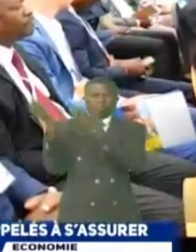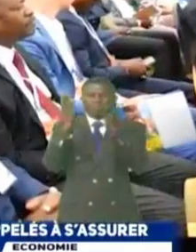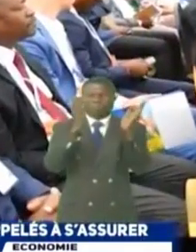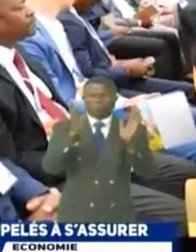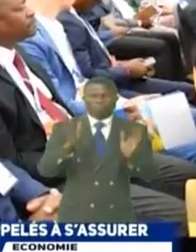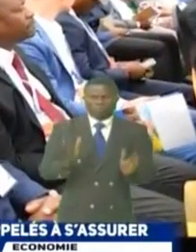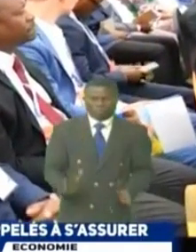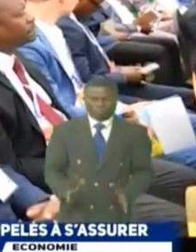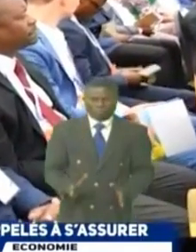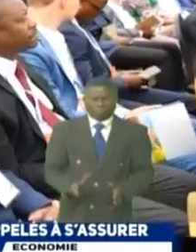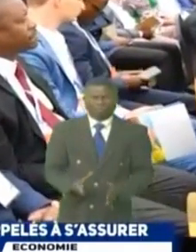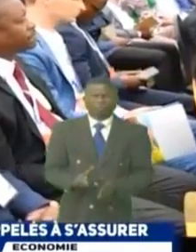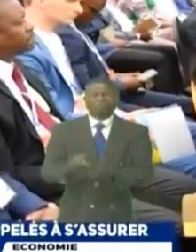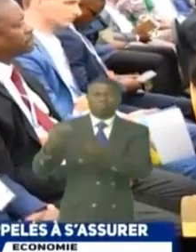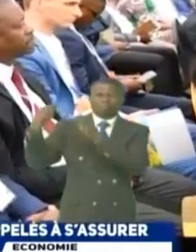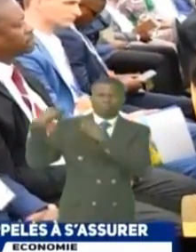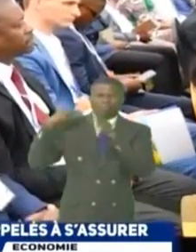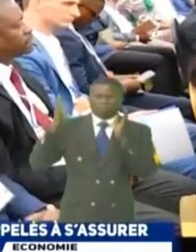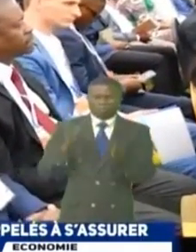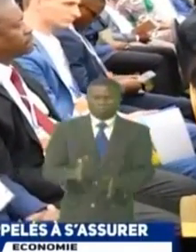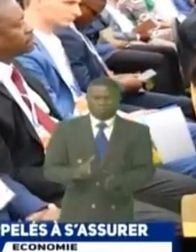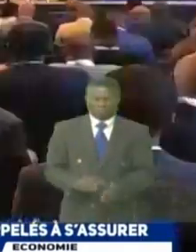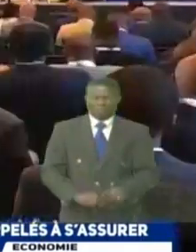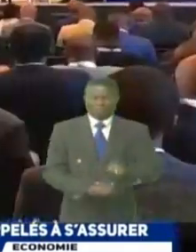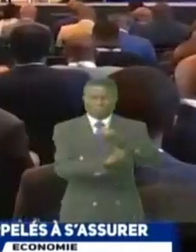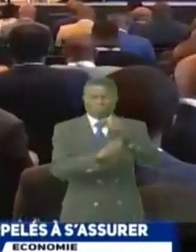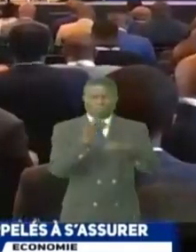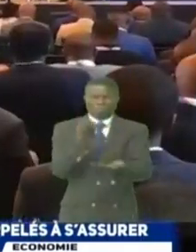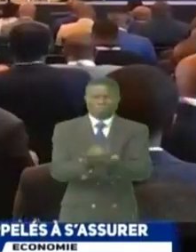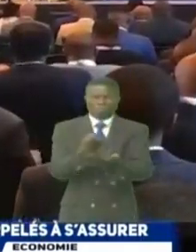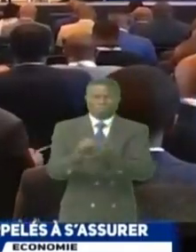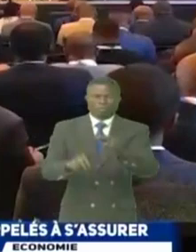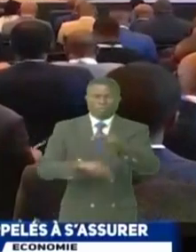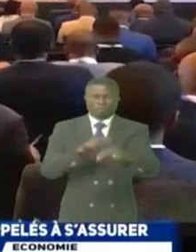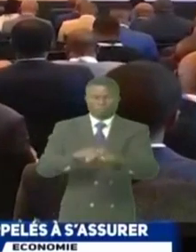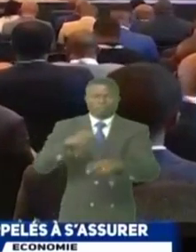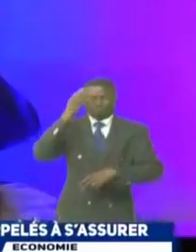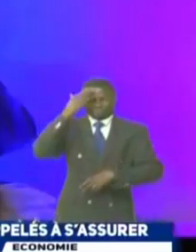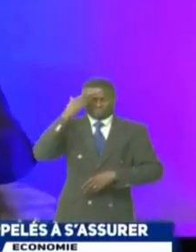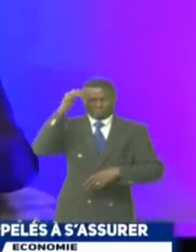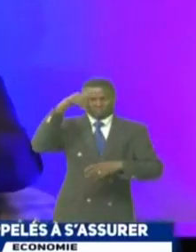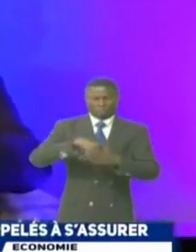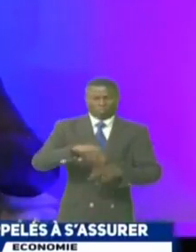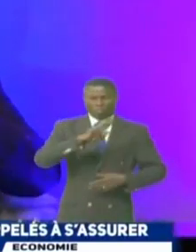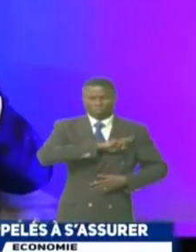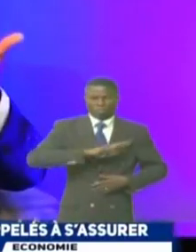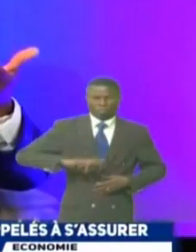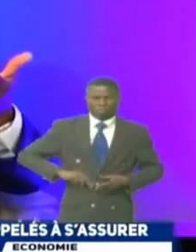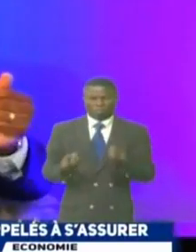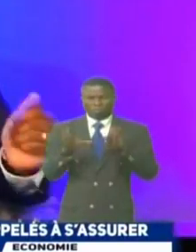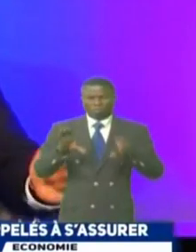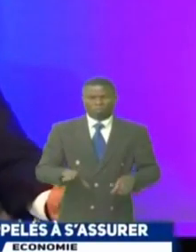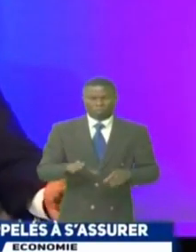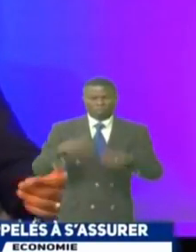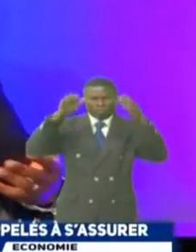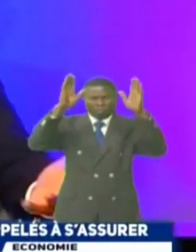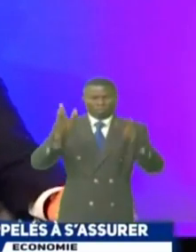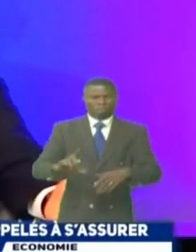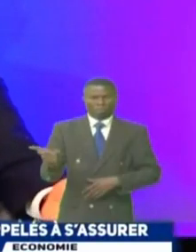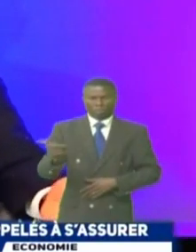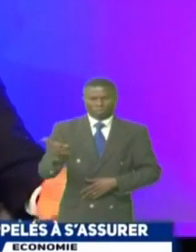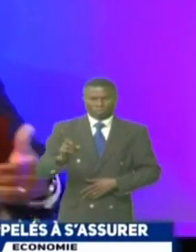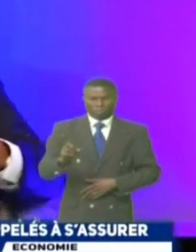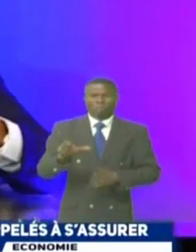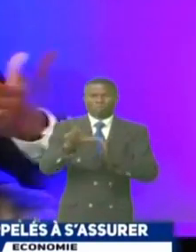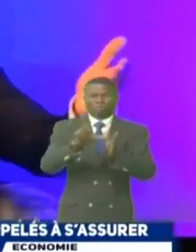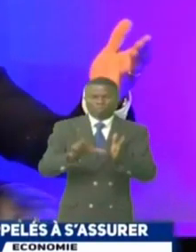économiques leur responsabilité de financer l'économie nationale en s'assurant en République démocratique du Congo et non à l'étranger. C'est même la